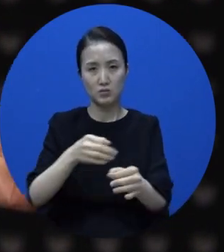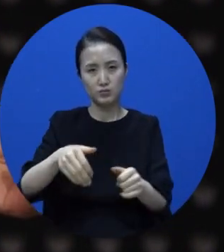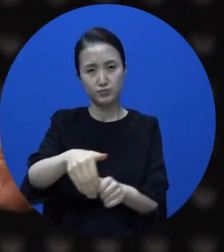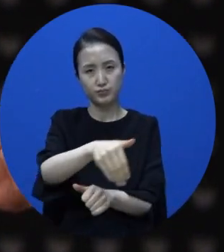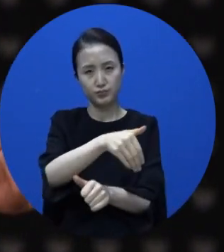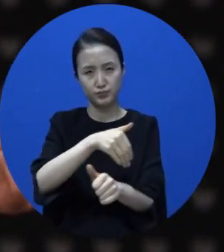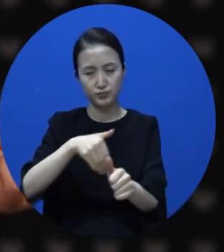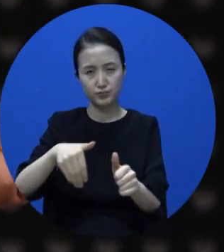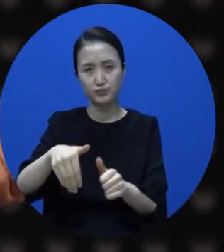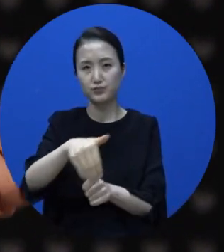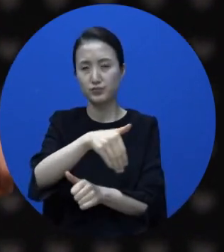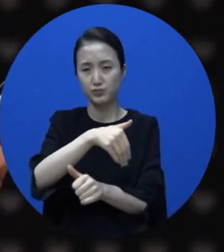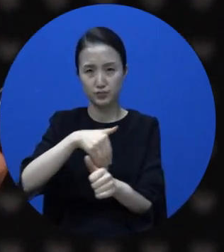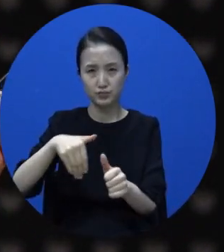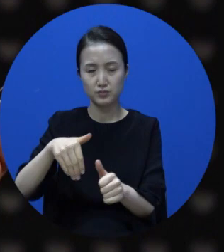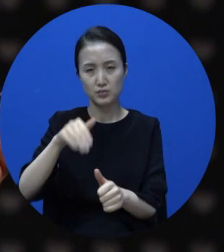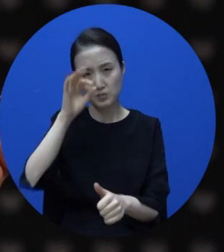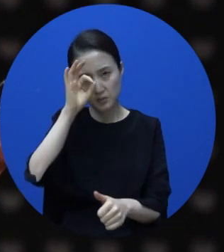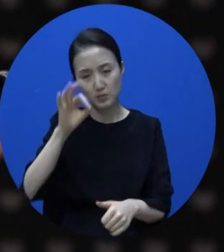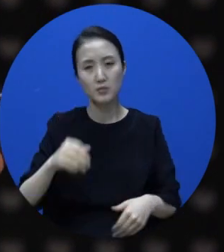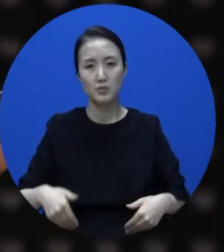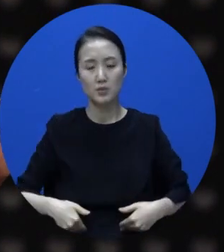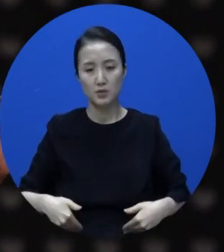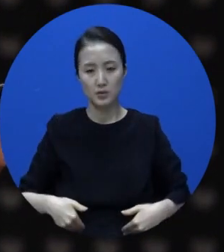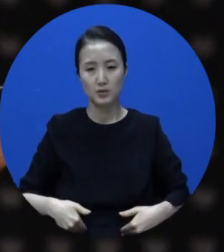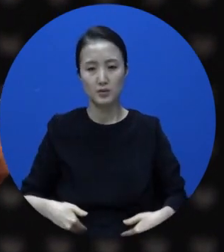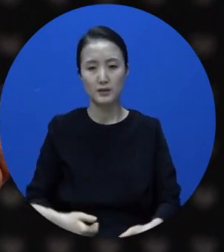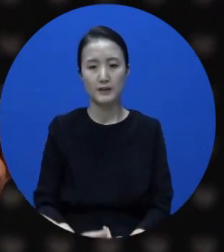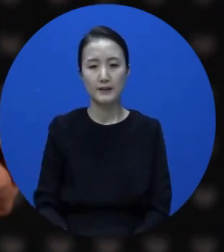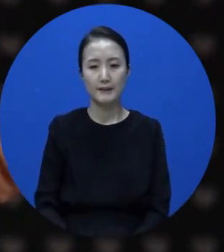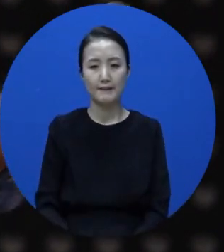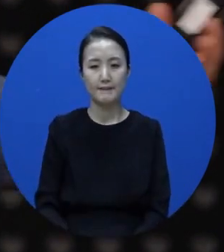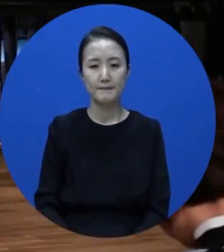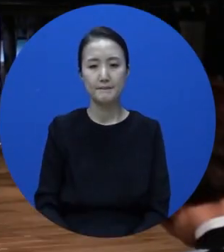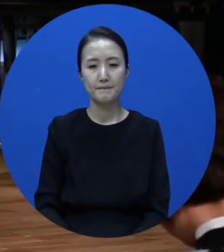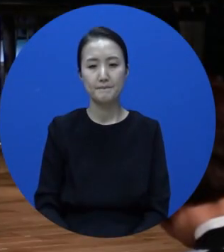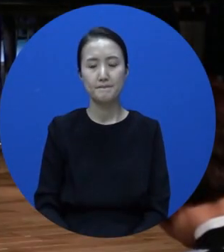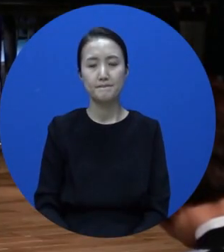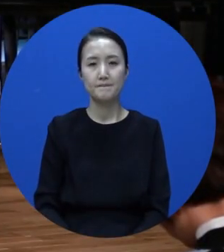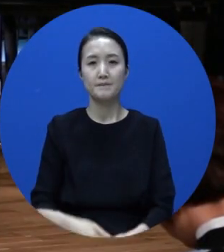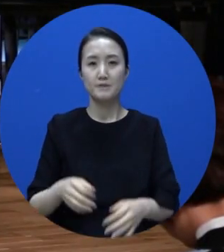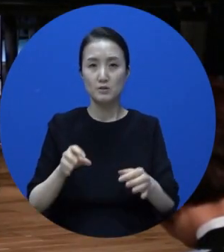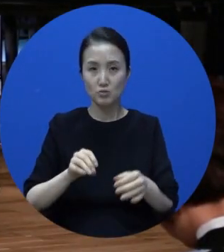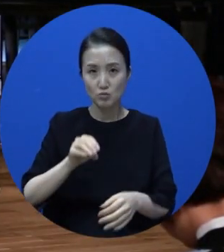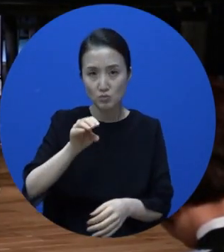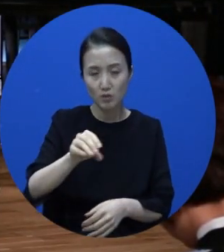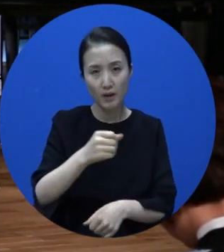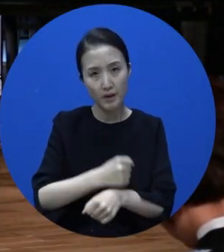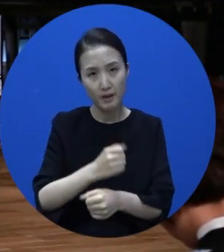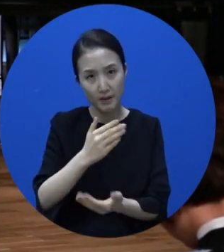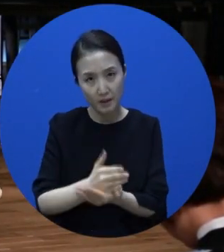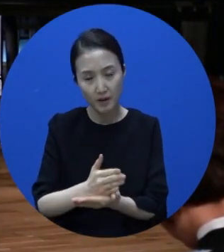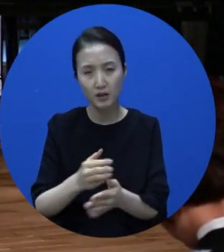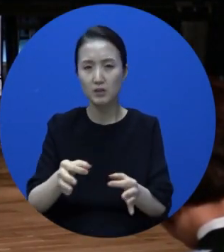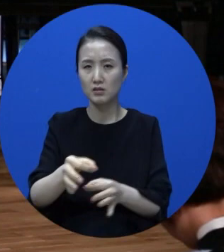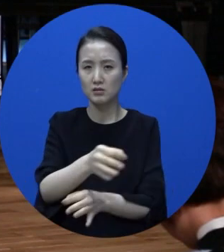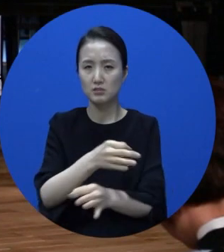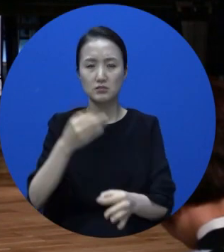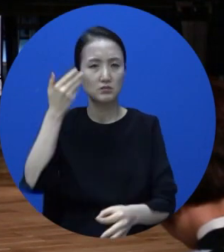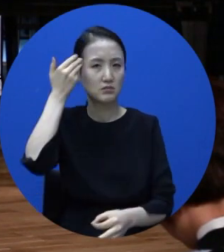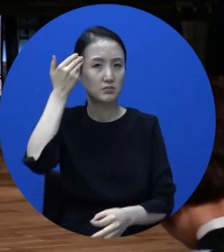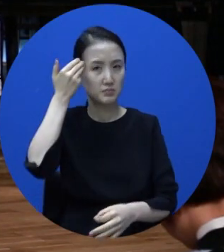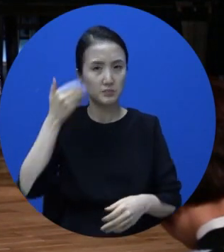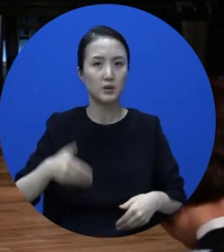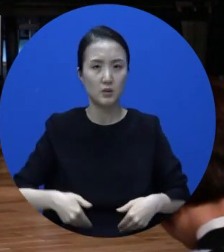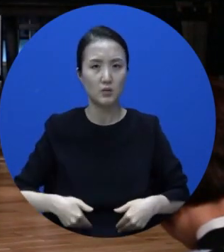뜨고 정책 의사 결정 경영 의사 같죠 여러분 가 계들은 투자 의사 결정을 하셔야 되겠다 라는 것을